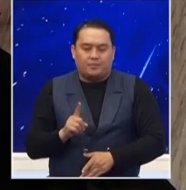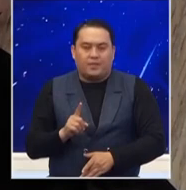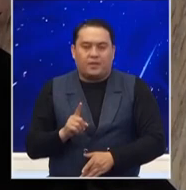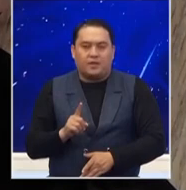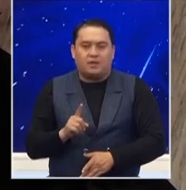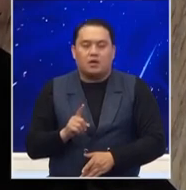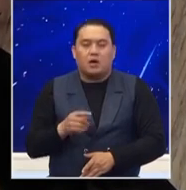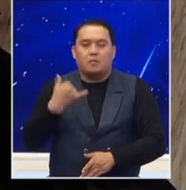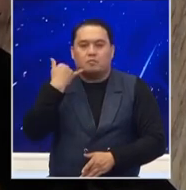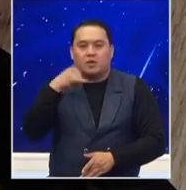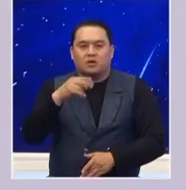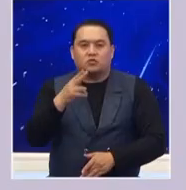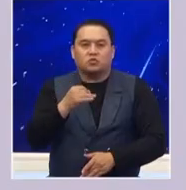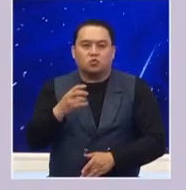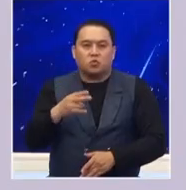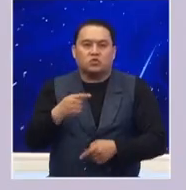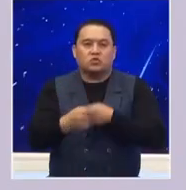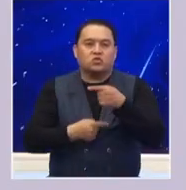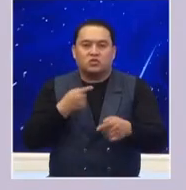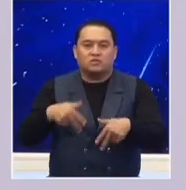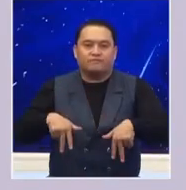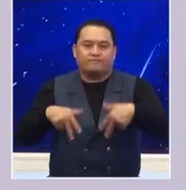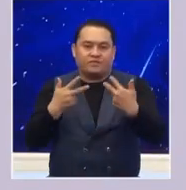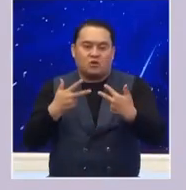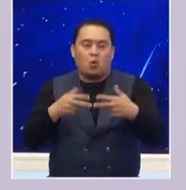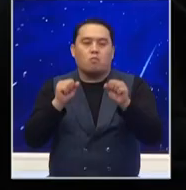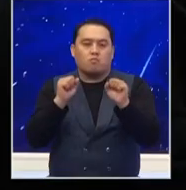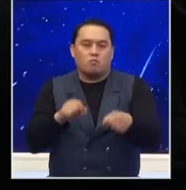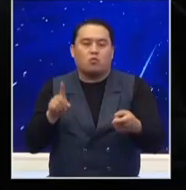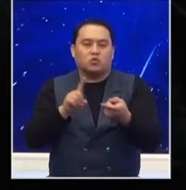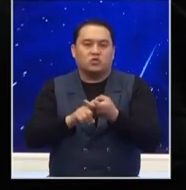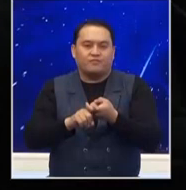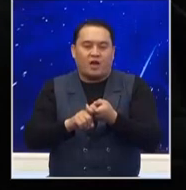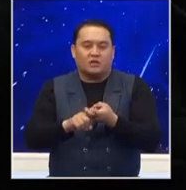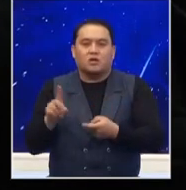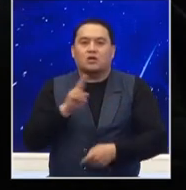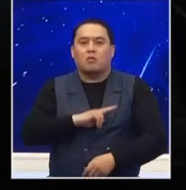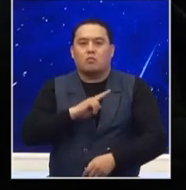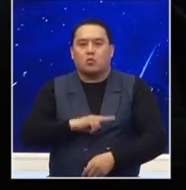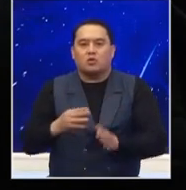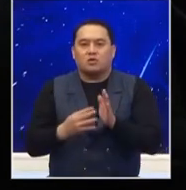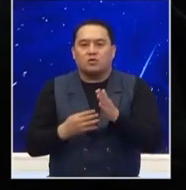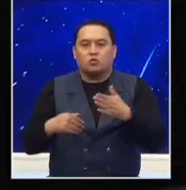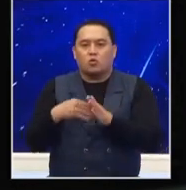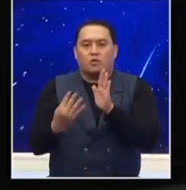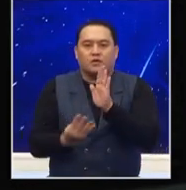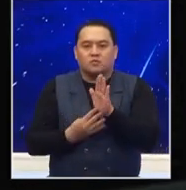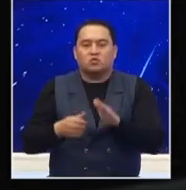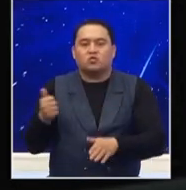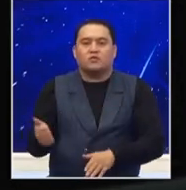сайта. Затем позвоните в ЦОН через видеозвонок. Таким образом вы сможете связаться с оператором в рабочие дни с 9 до 18